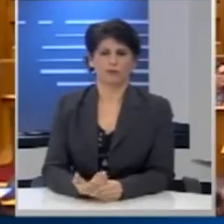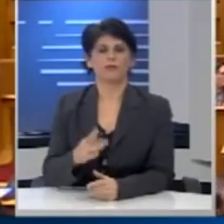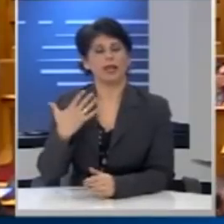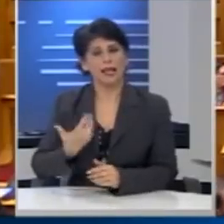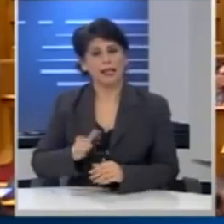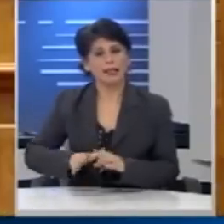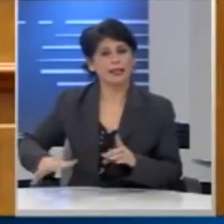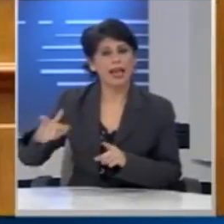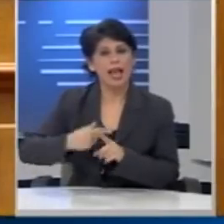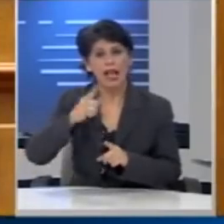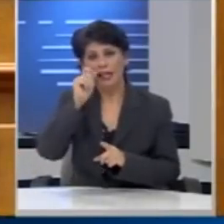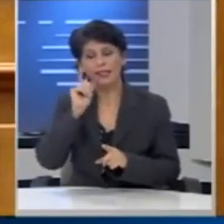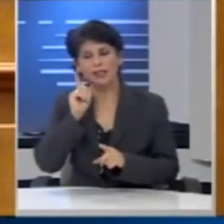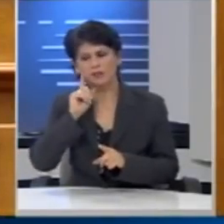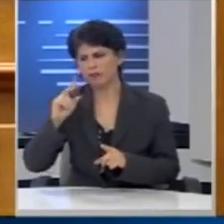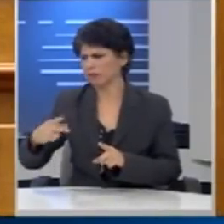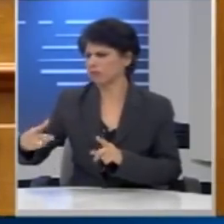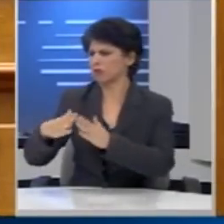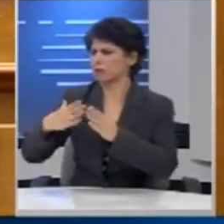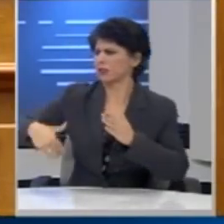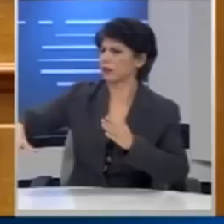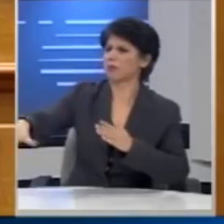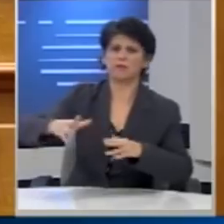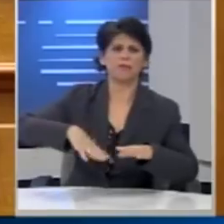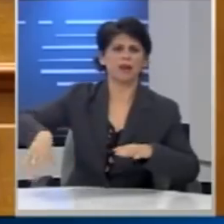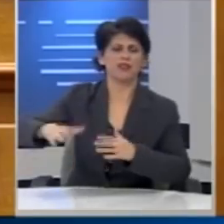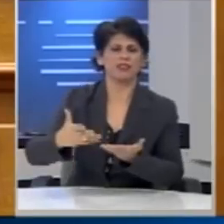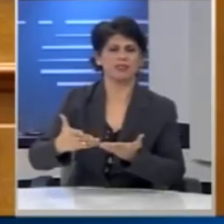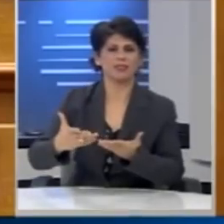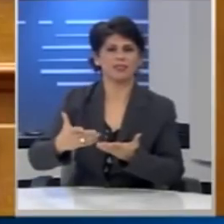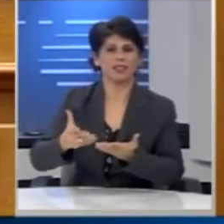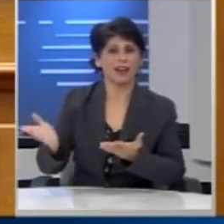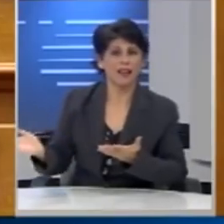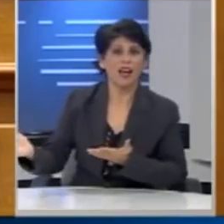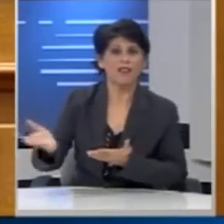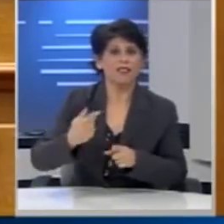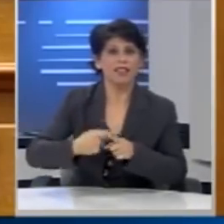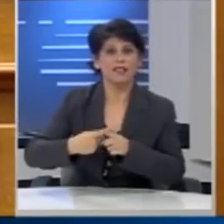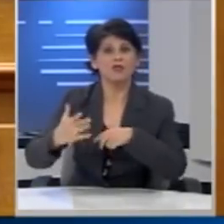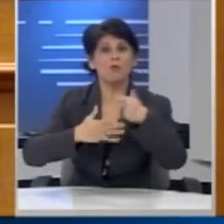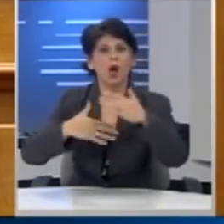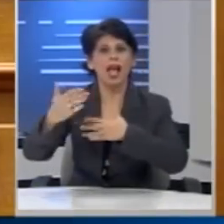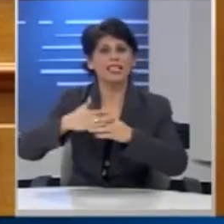Είναι οι Έλληνες και οι Ελληνίδες της διπλανής πόρτας. Είναι αυτοί οι οποίοι έκτισαν την Ελλάδα.